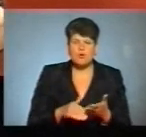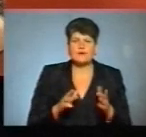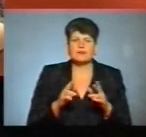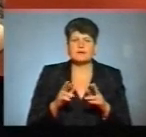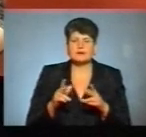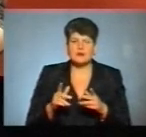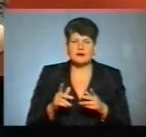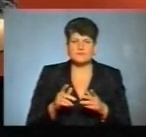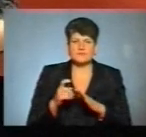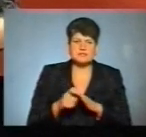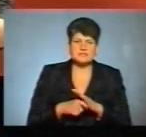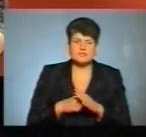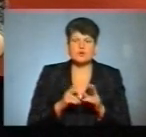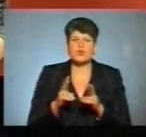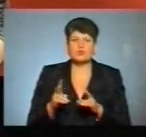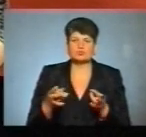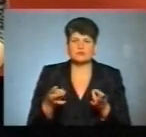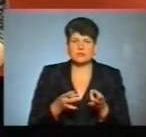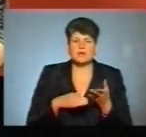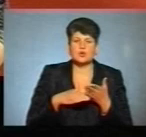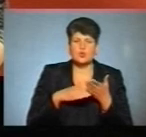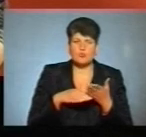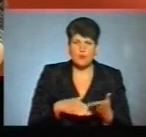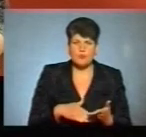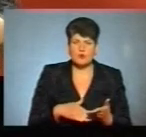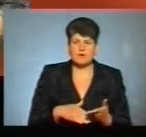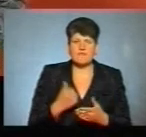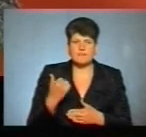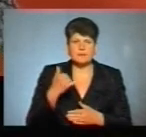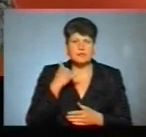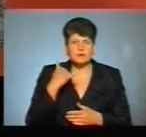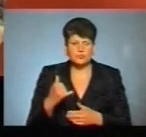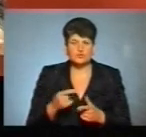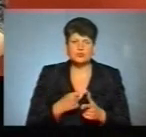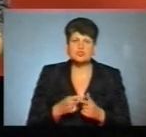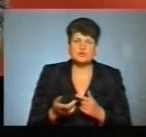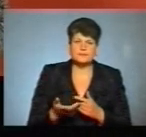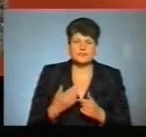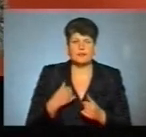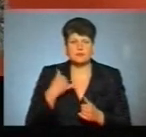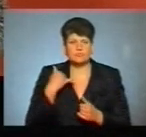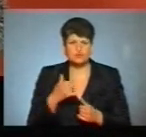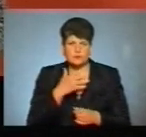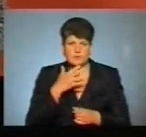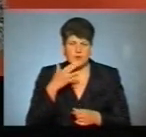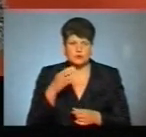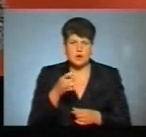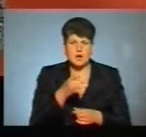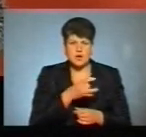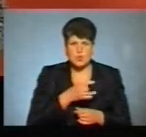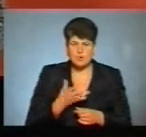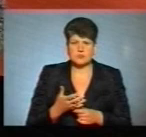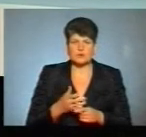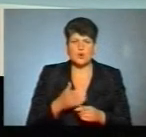Яким чином дізнаєтеся, кому саме потрібна допомога? До вас телефонують чи ви? Нам телефонують дуже багато